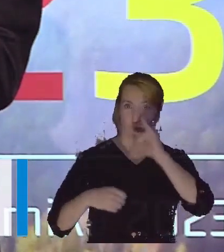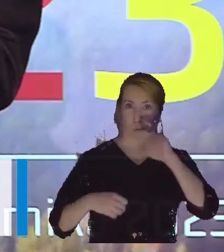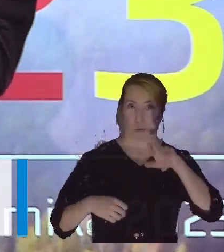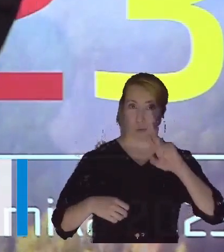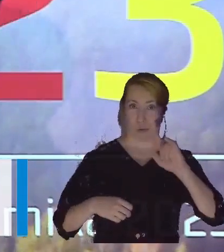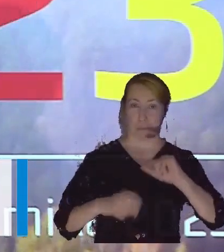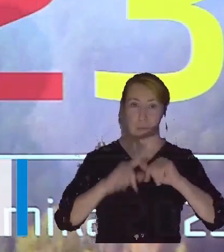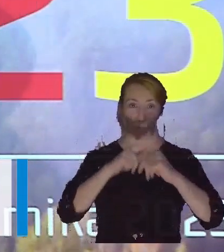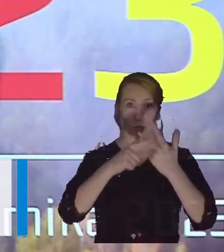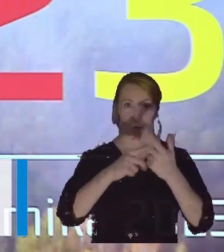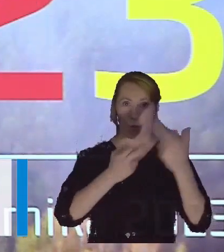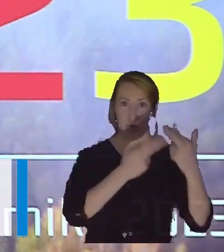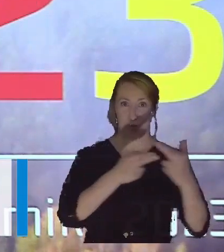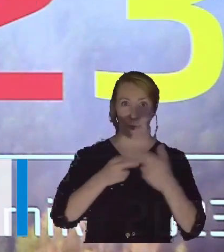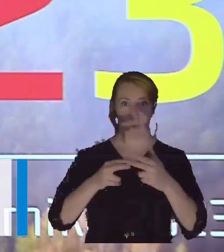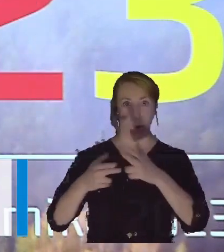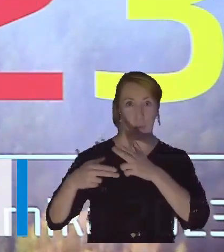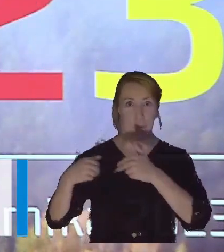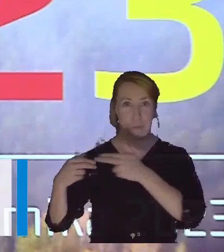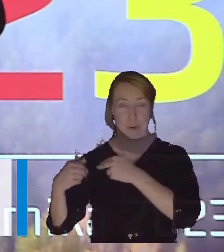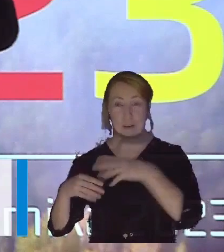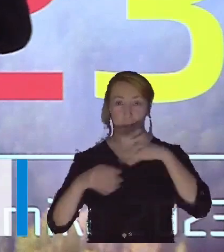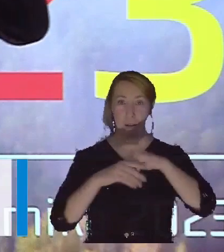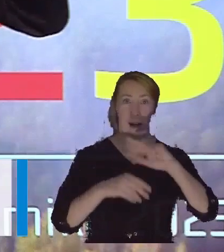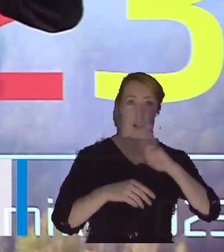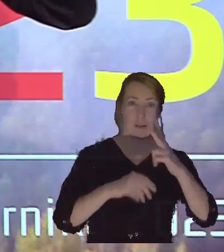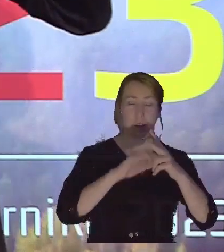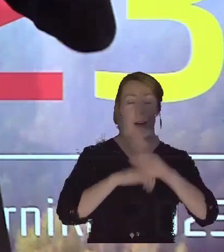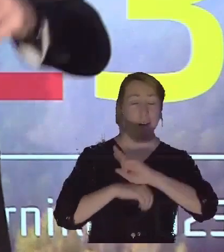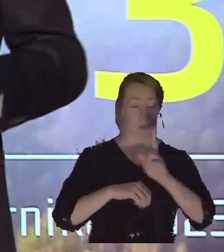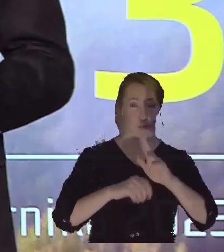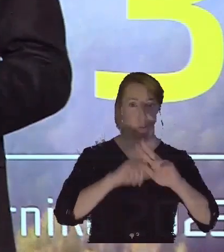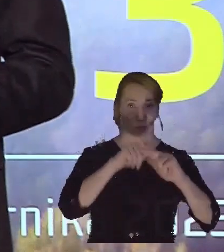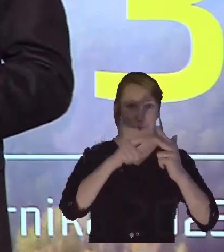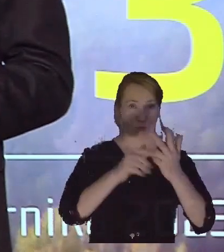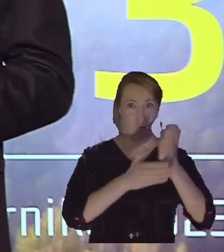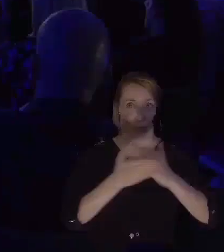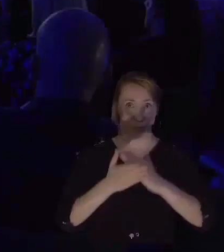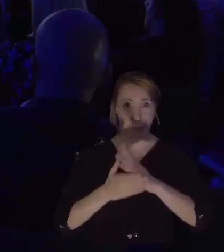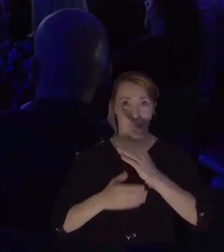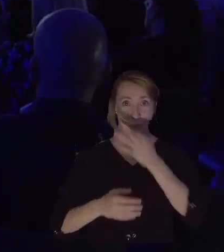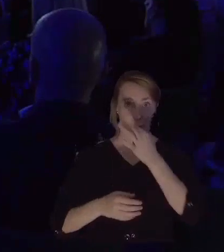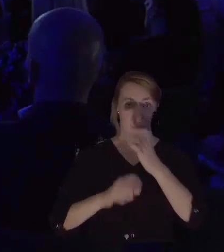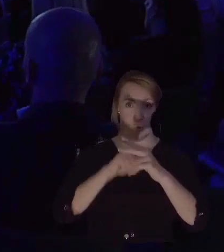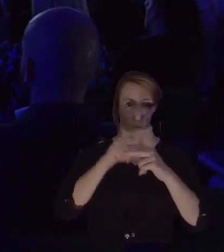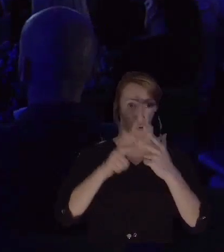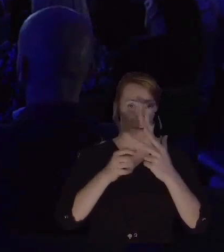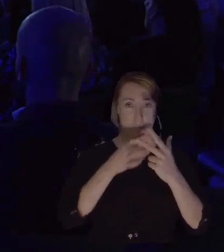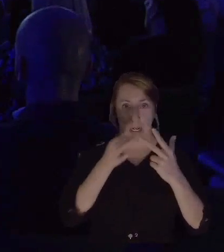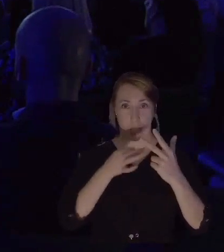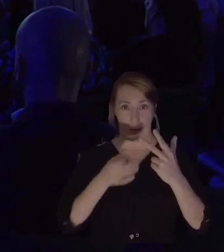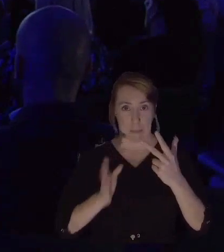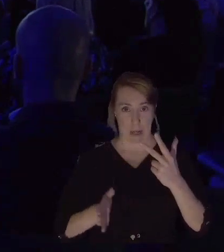trzy składy jury. W każdej rundzie będą zadane trzy pytania.